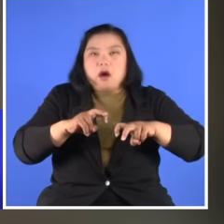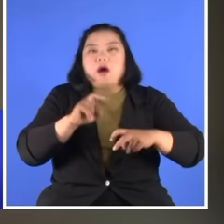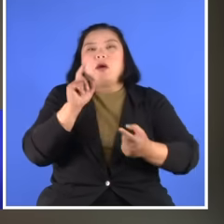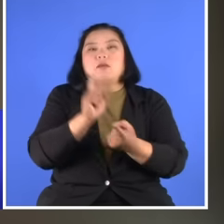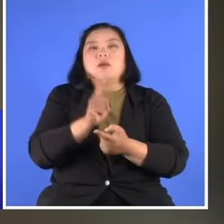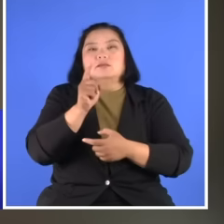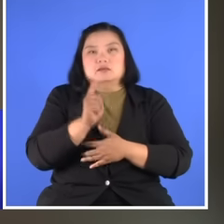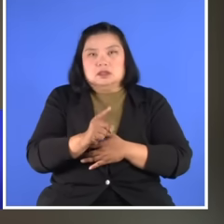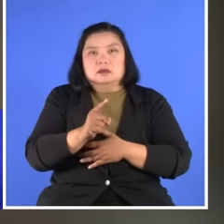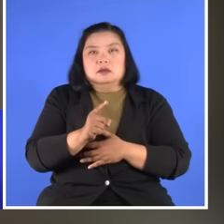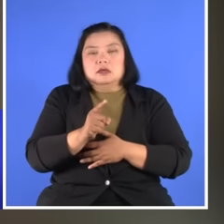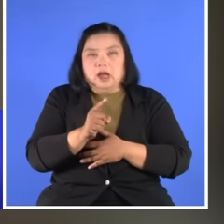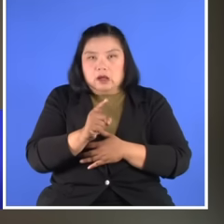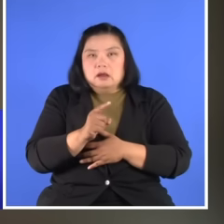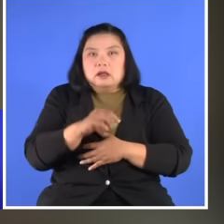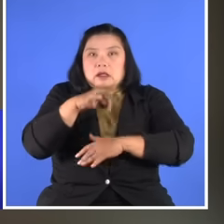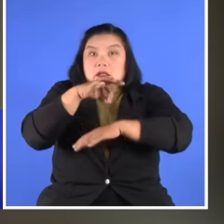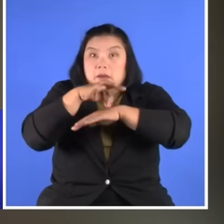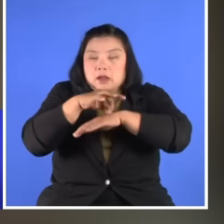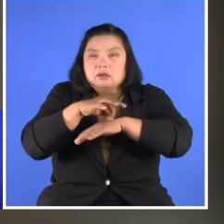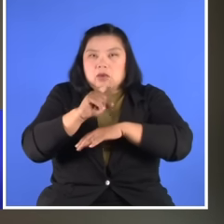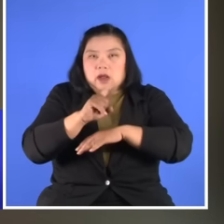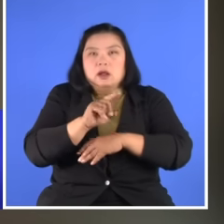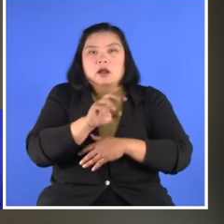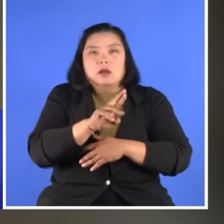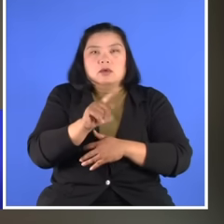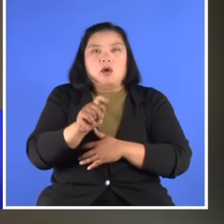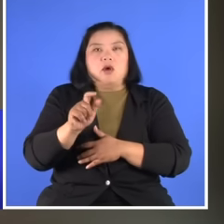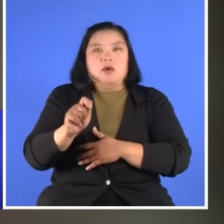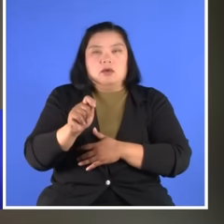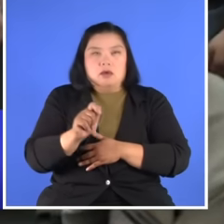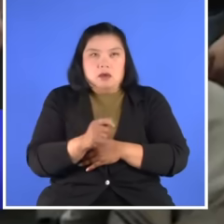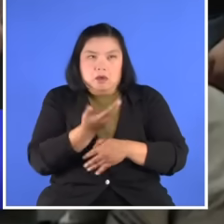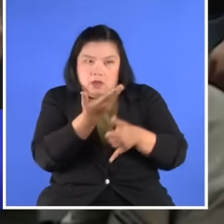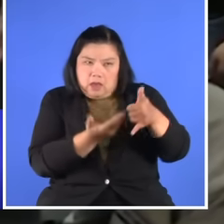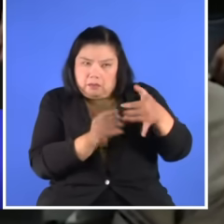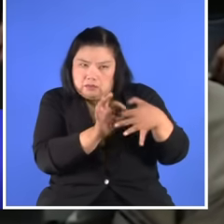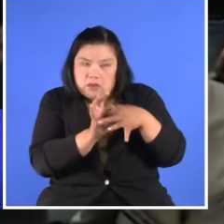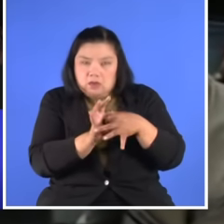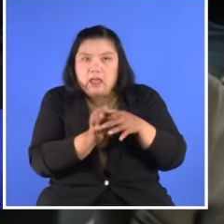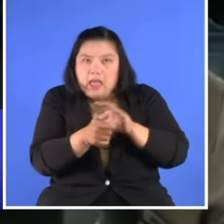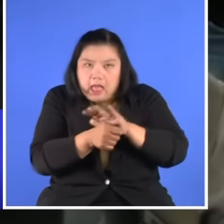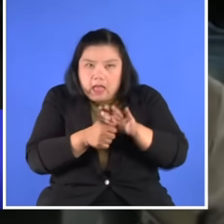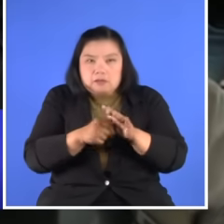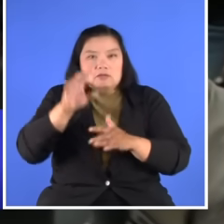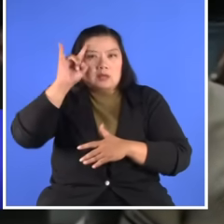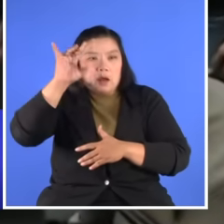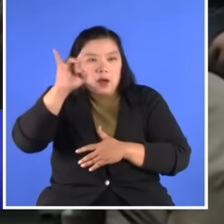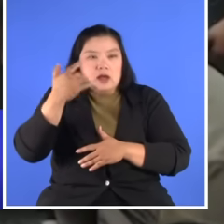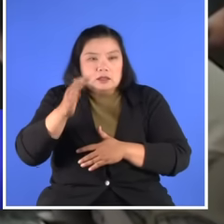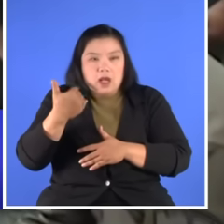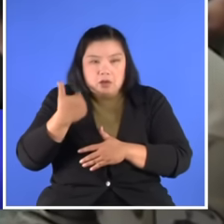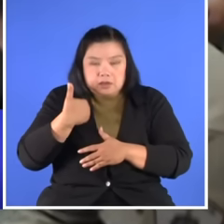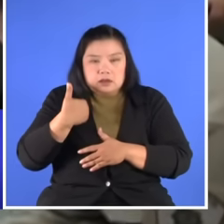สุทธิรัตน์รองสารวัตรฝ่ายปราบปรามในสังกัดเนี่ยมีพฤติกรรมลักลอบขายยาบ้ามานานอีกทั้งยังใช้พื้นที่